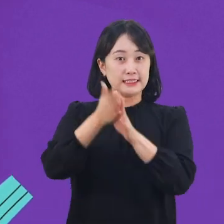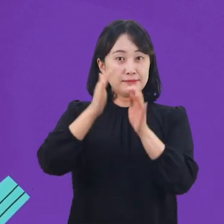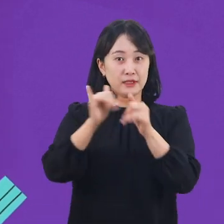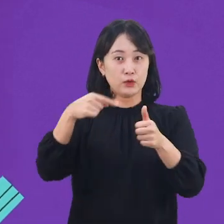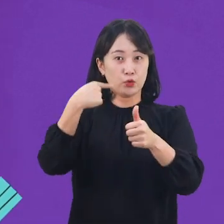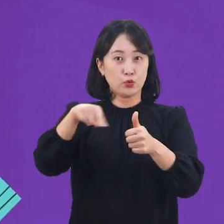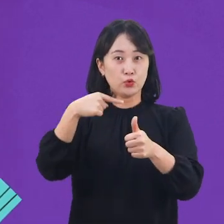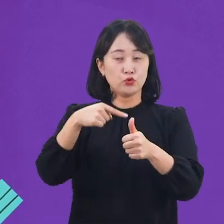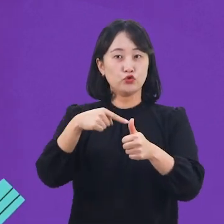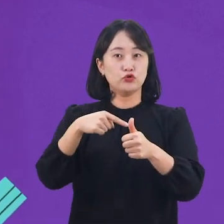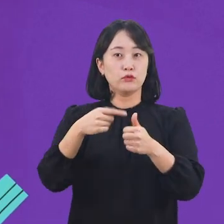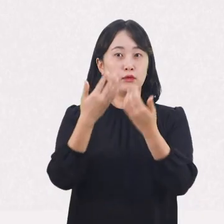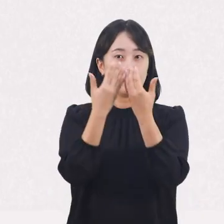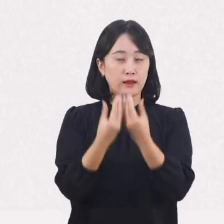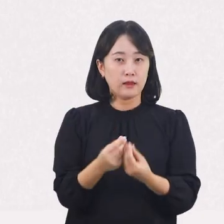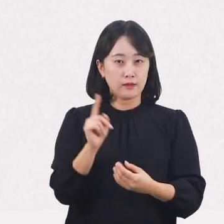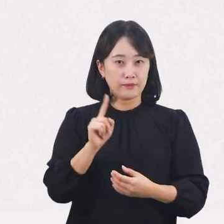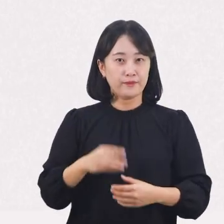세계시민교육 수업 사례.